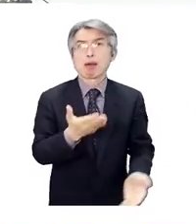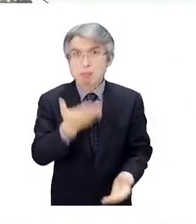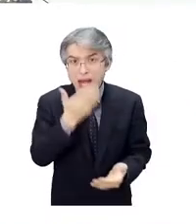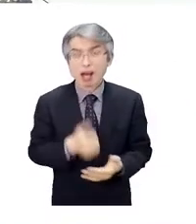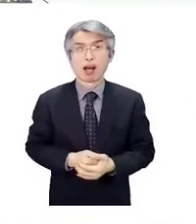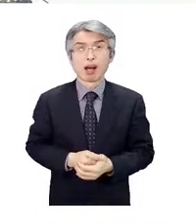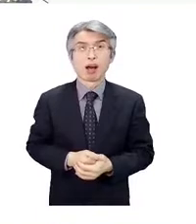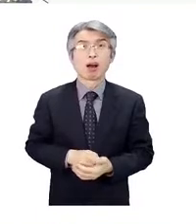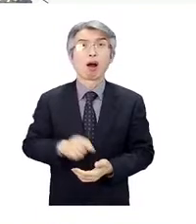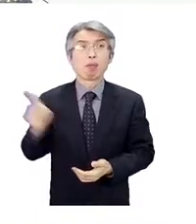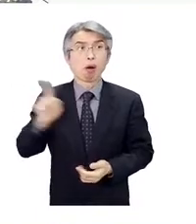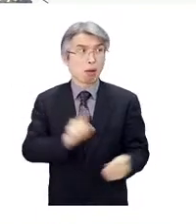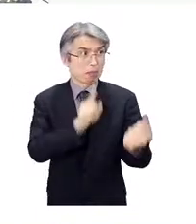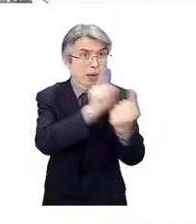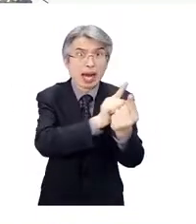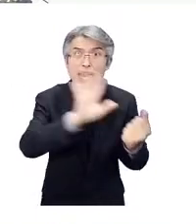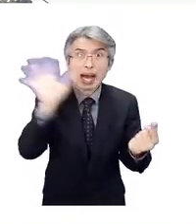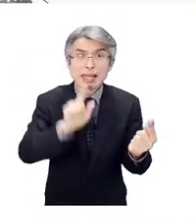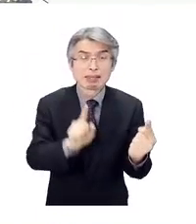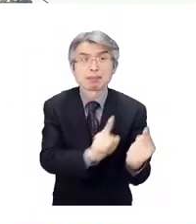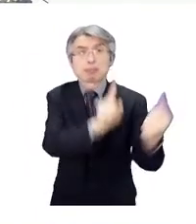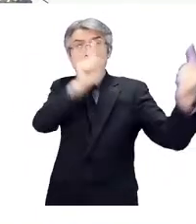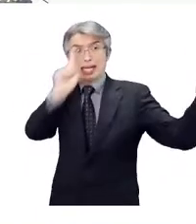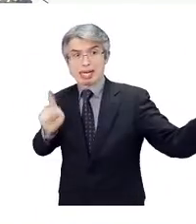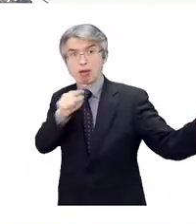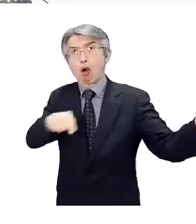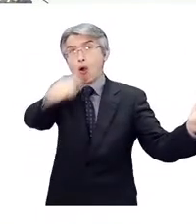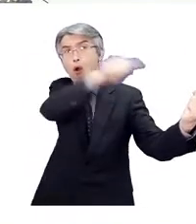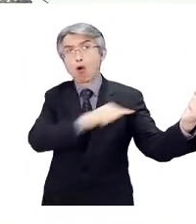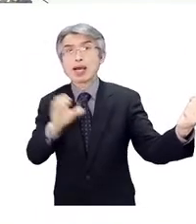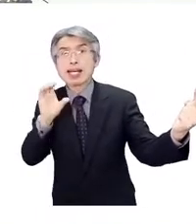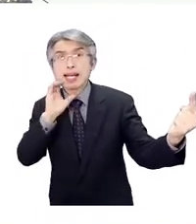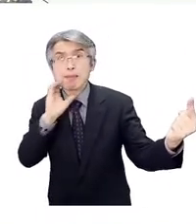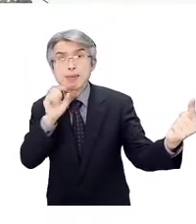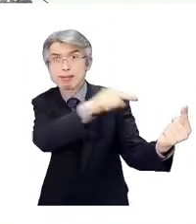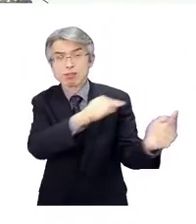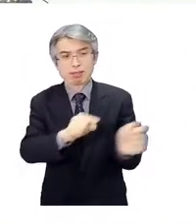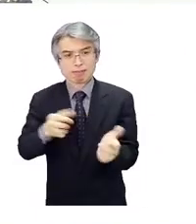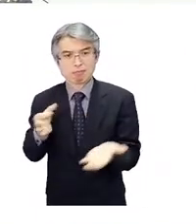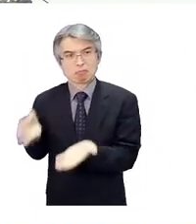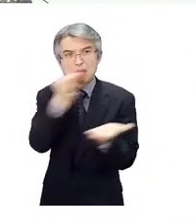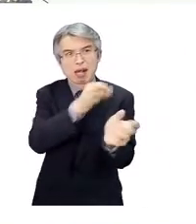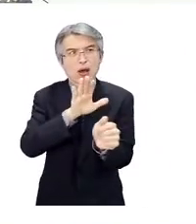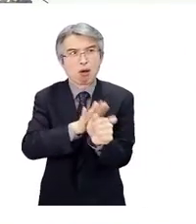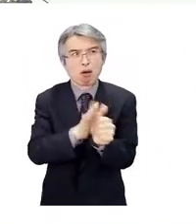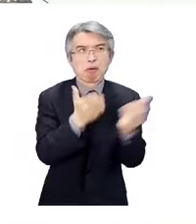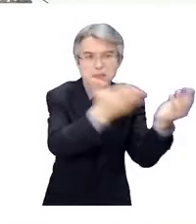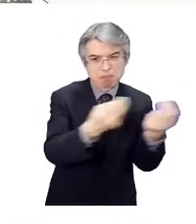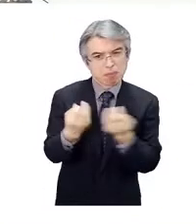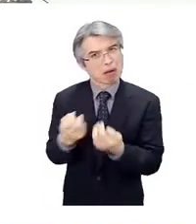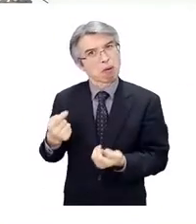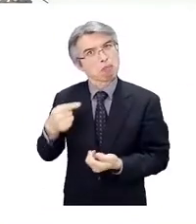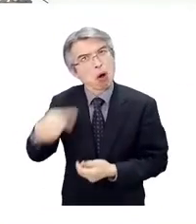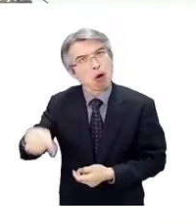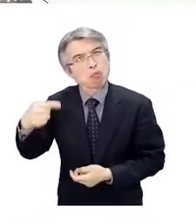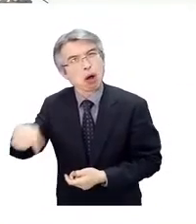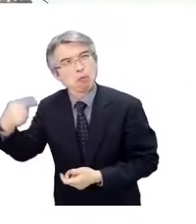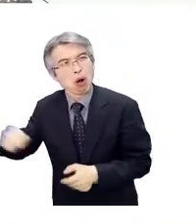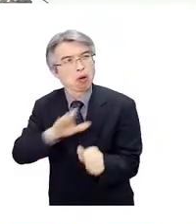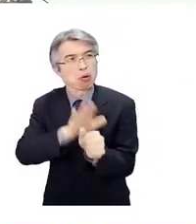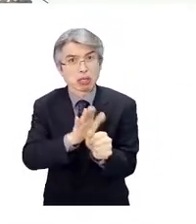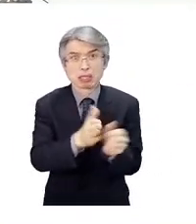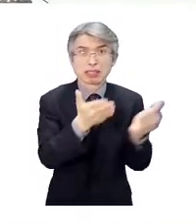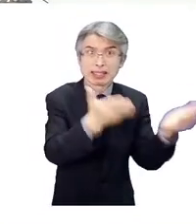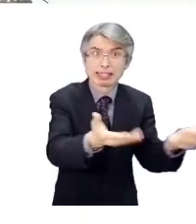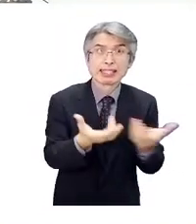기반은 비대면 활동 지원과 카페 홍보 지원을 형태로 진행하였습니다. 그간 진행되던